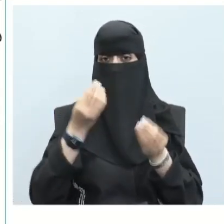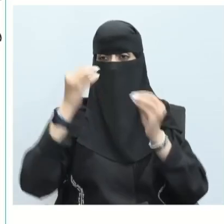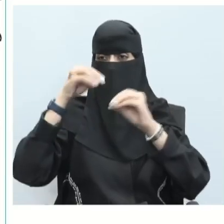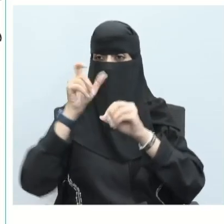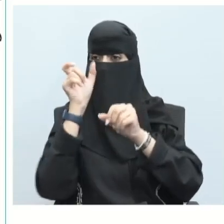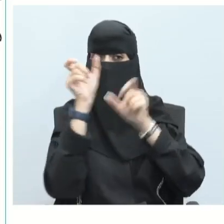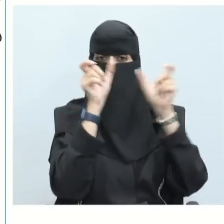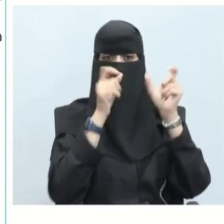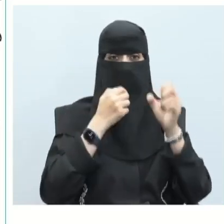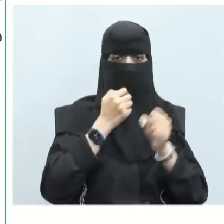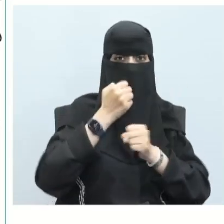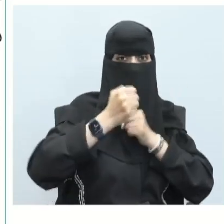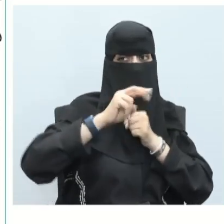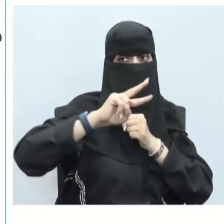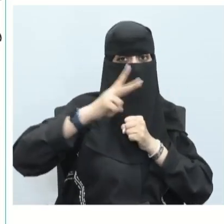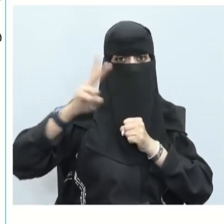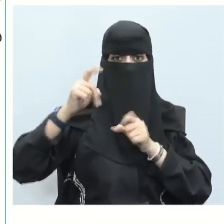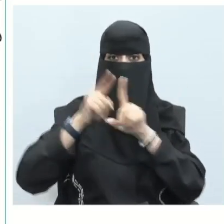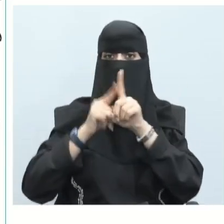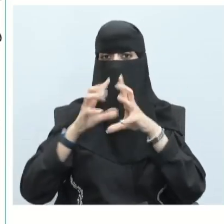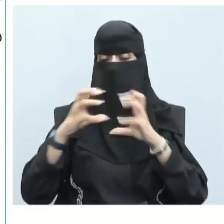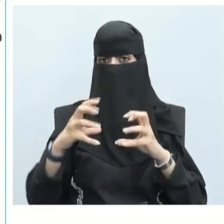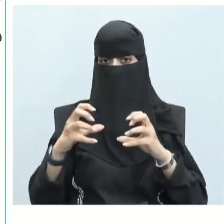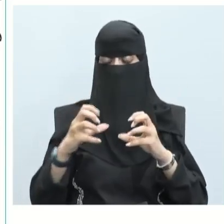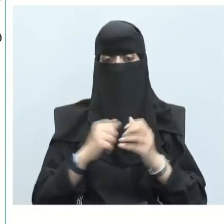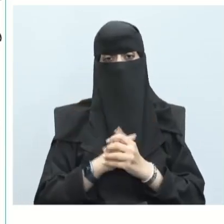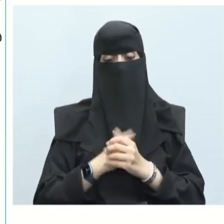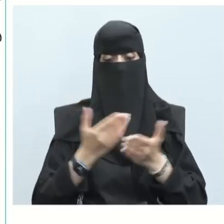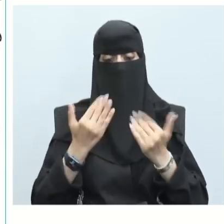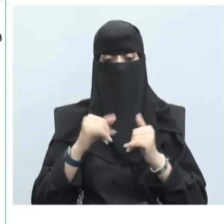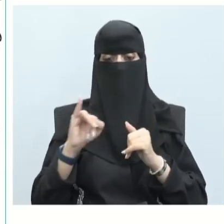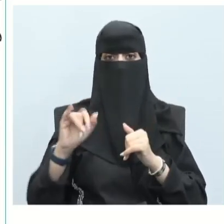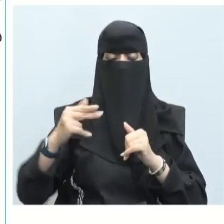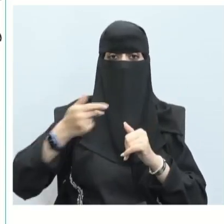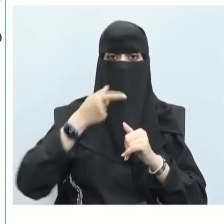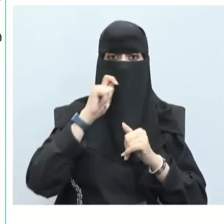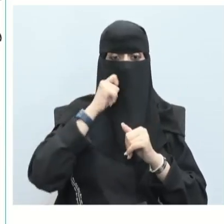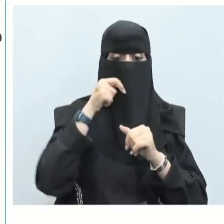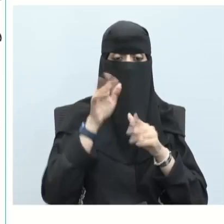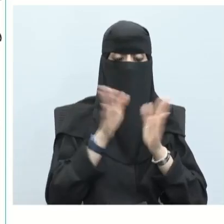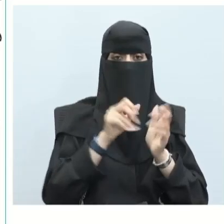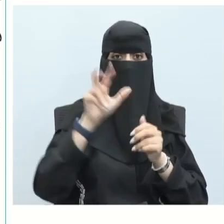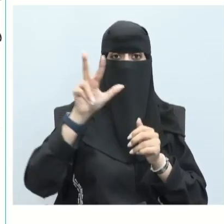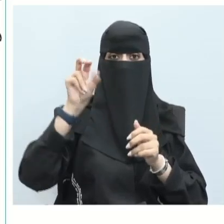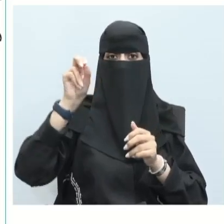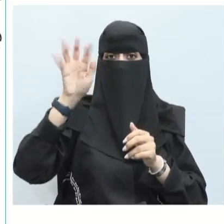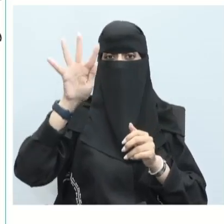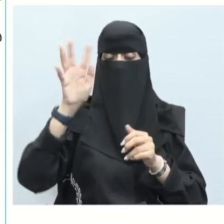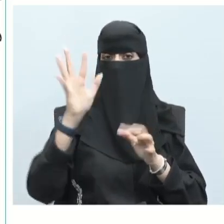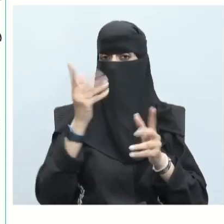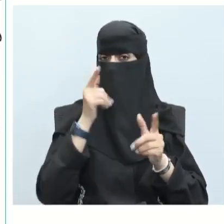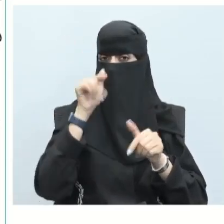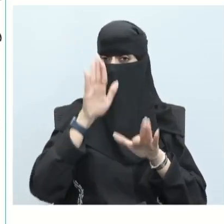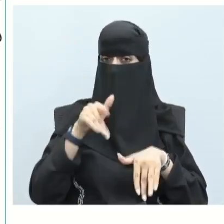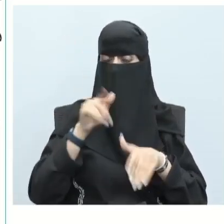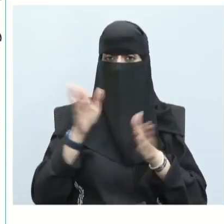تحمل اكثر من معنى مغالطه رجل القش وهي